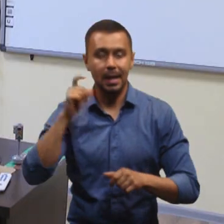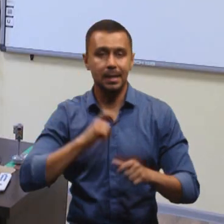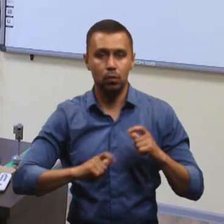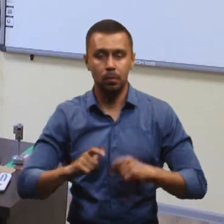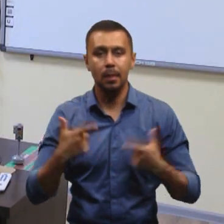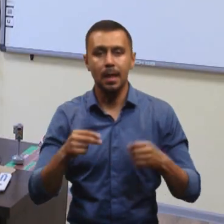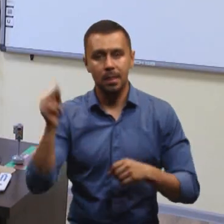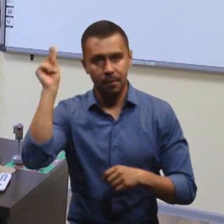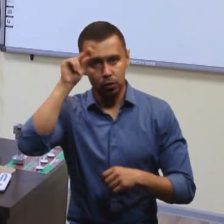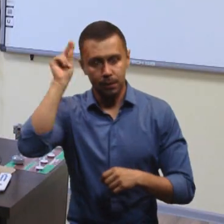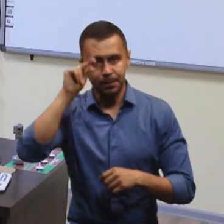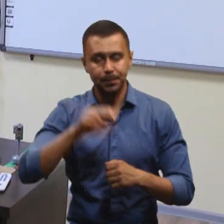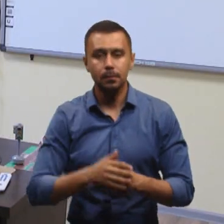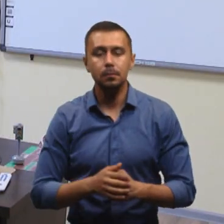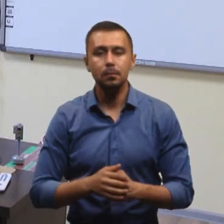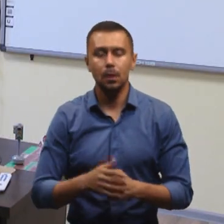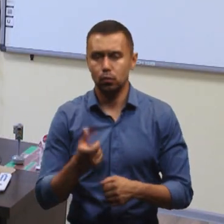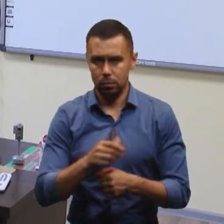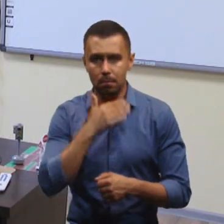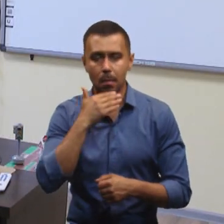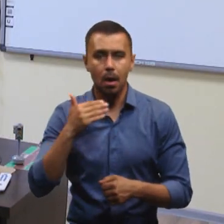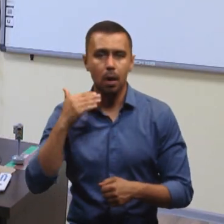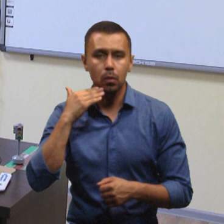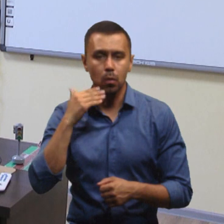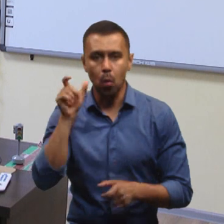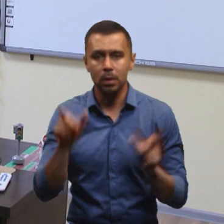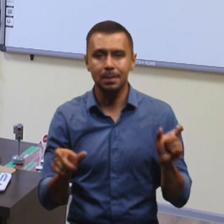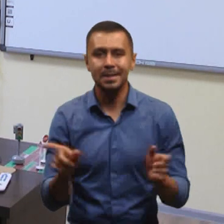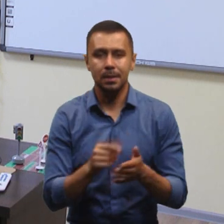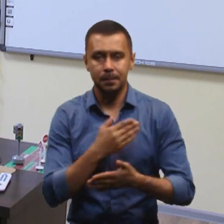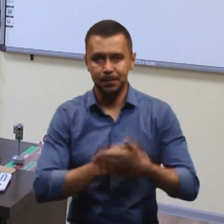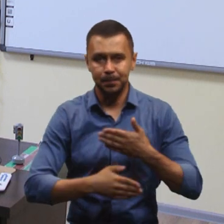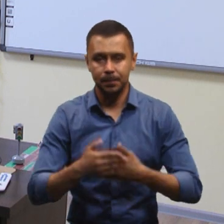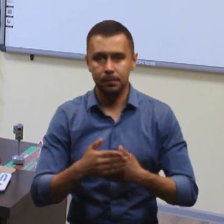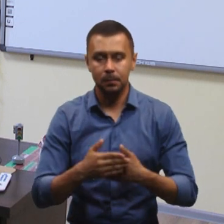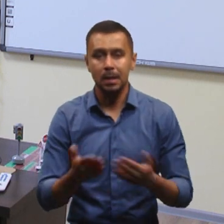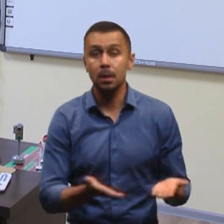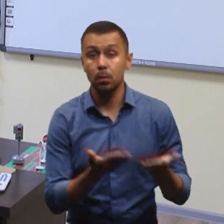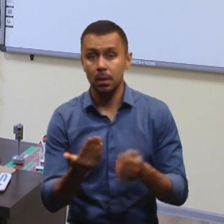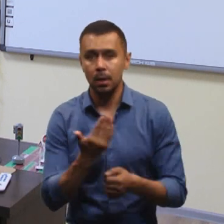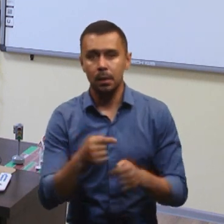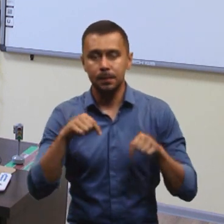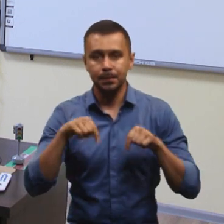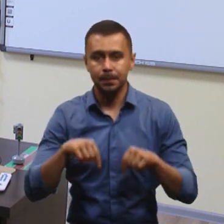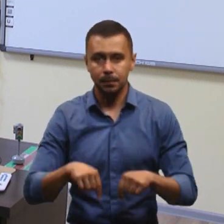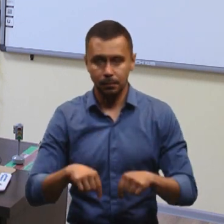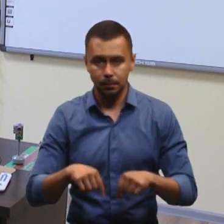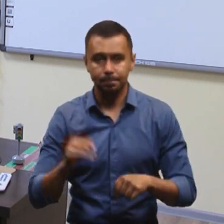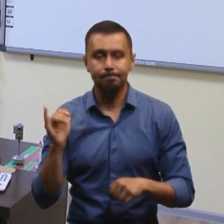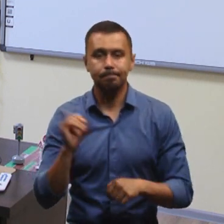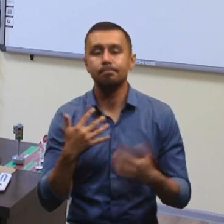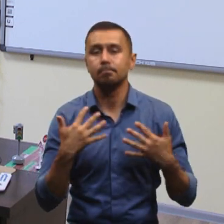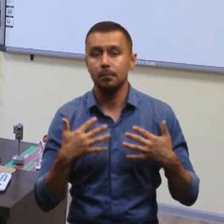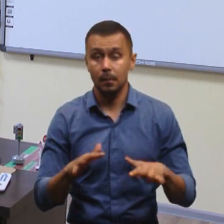в якому навчається досить багато осіб з інвалідністю. Запросили їх сюди і